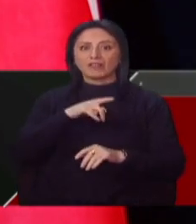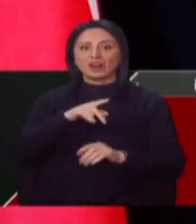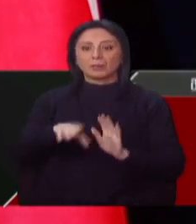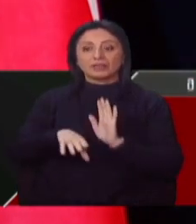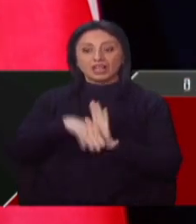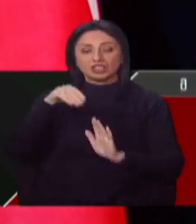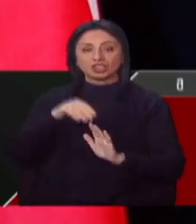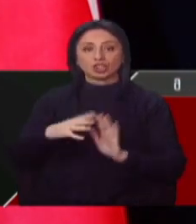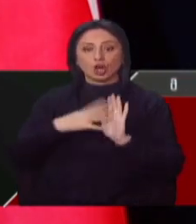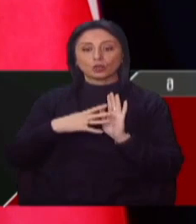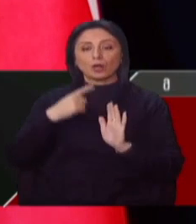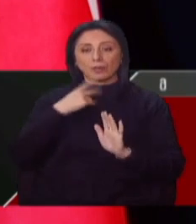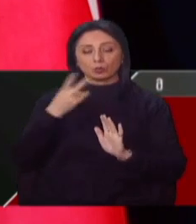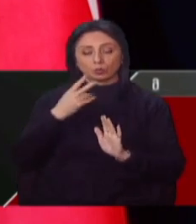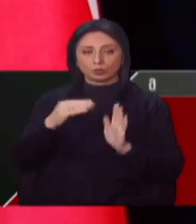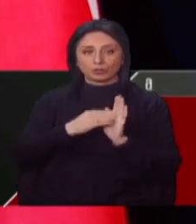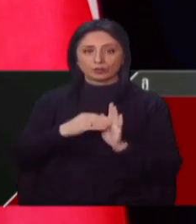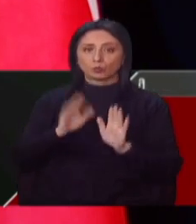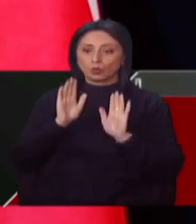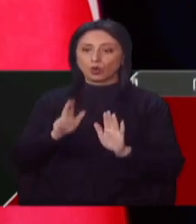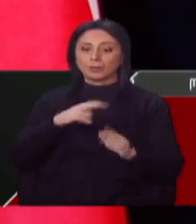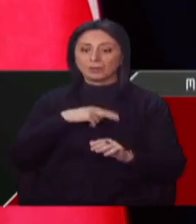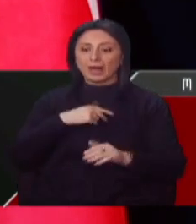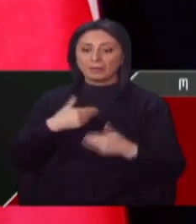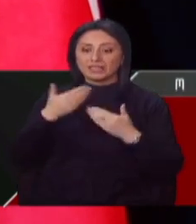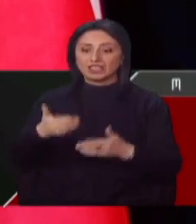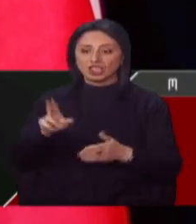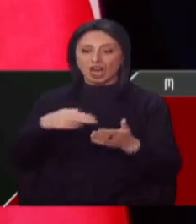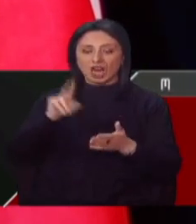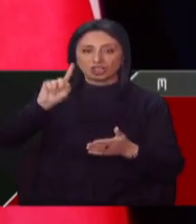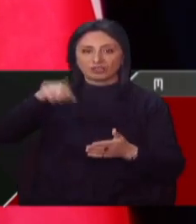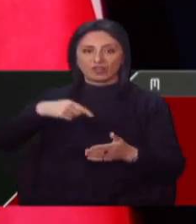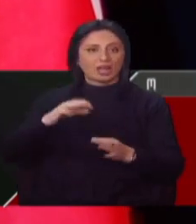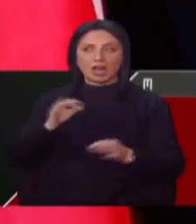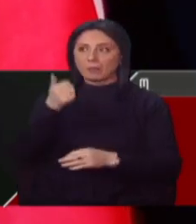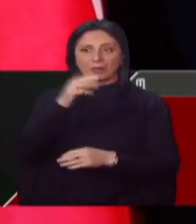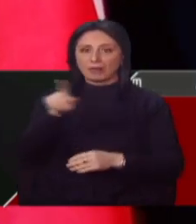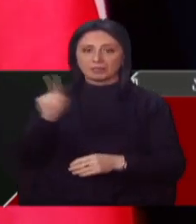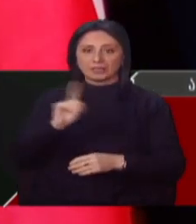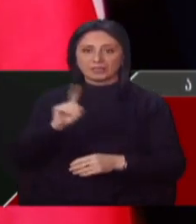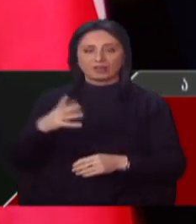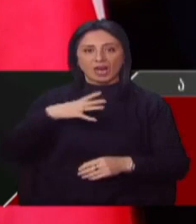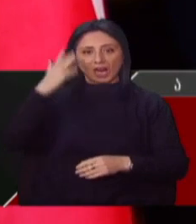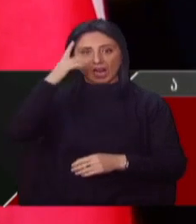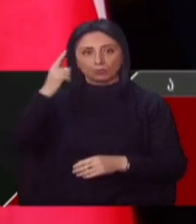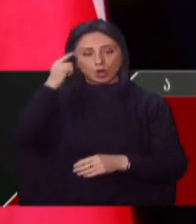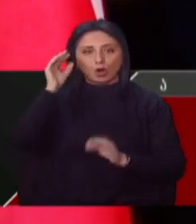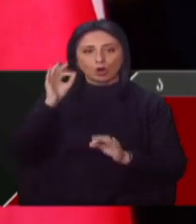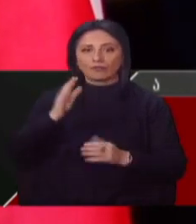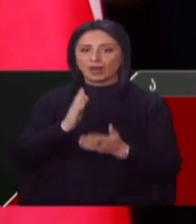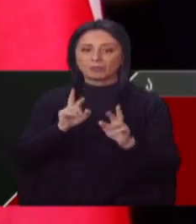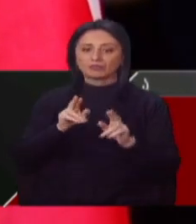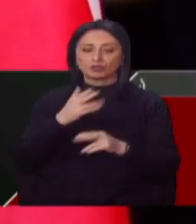avashevinot 90 khmit da kholot parlamentis inashe qos angarshvaldebuli aranaeri premierministri kartuli osramis logika iqo ro